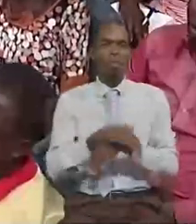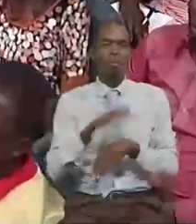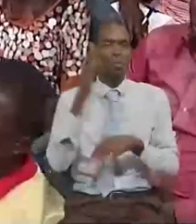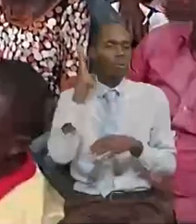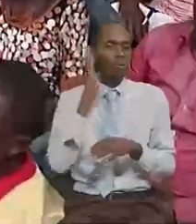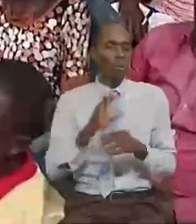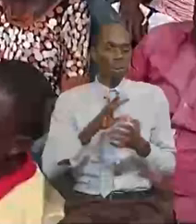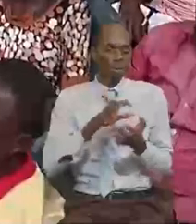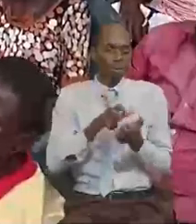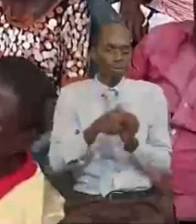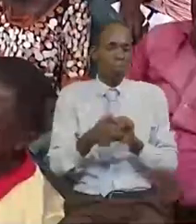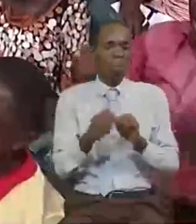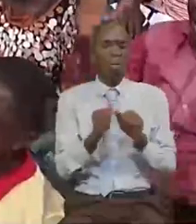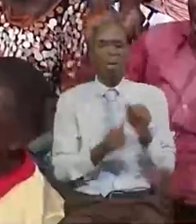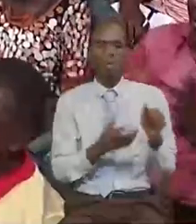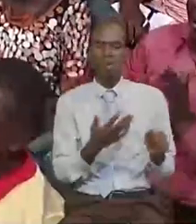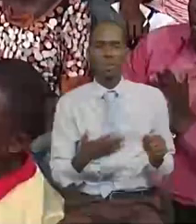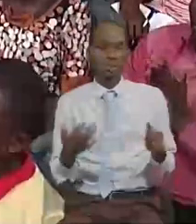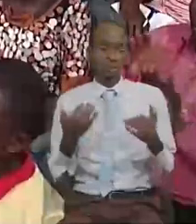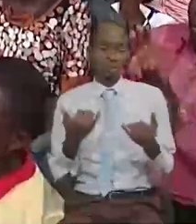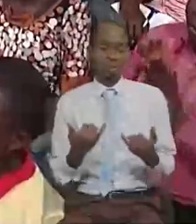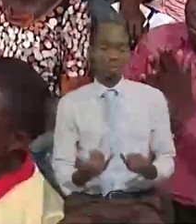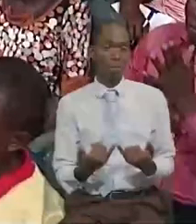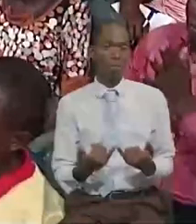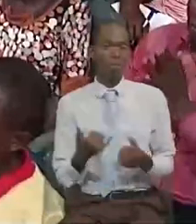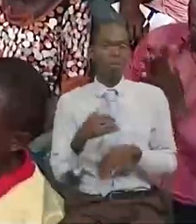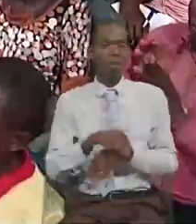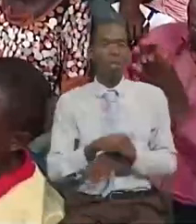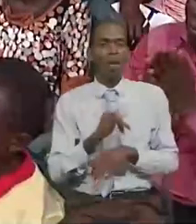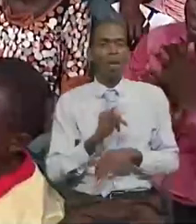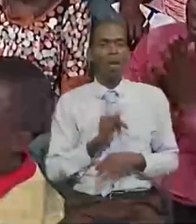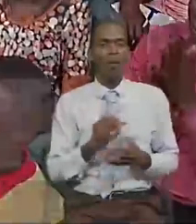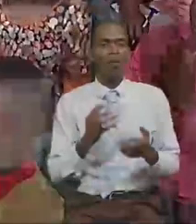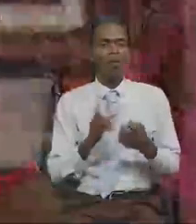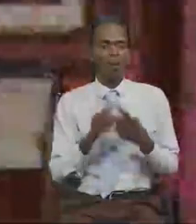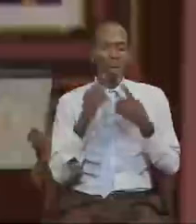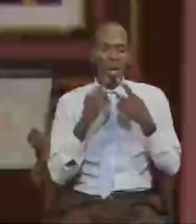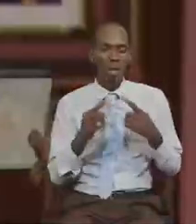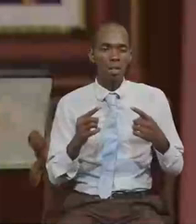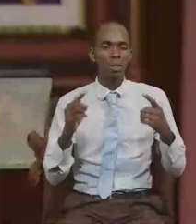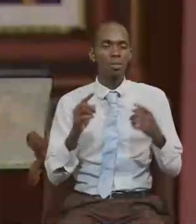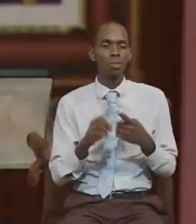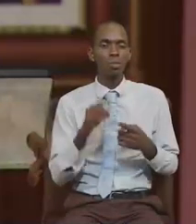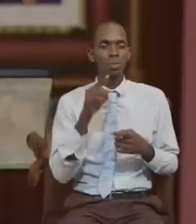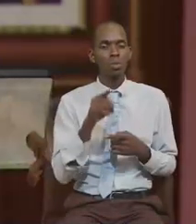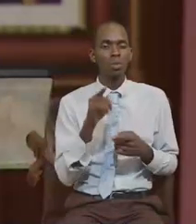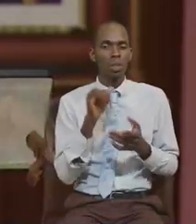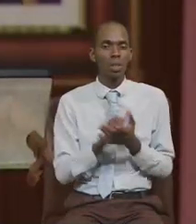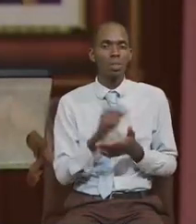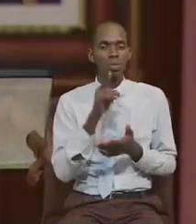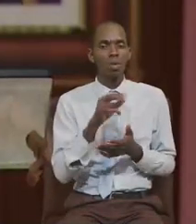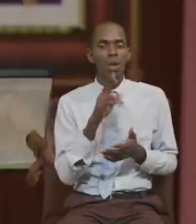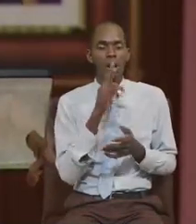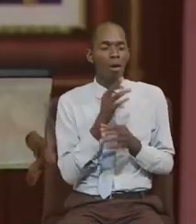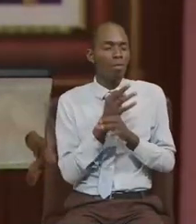toute chose. Ce soir, je veux t'annoncer que tu es libéré pour